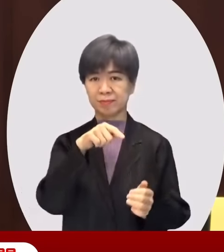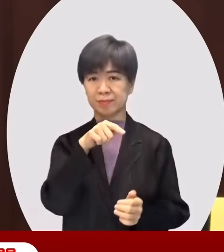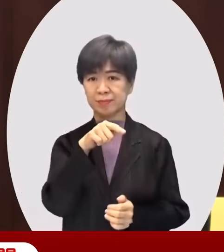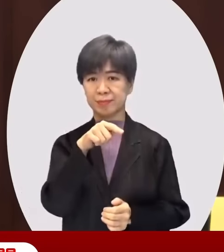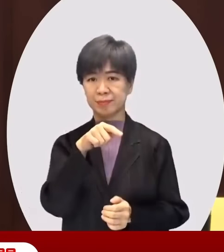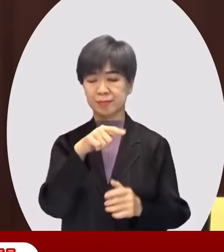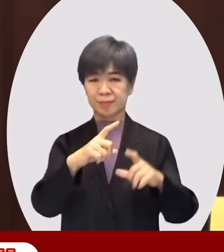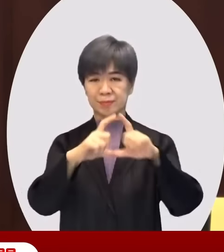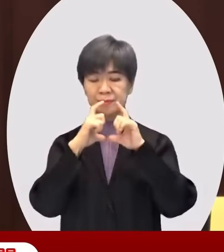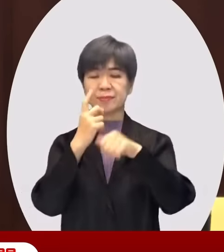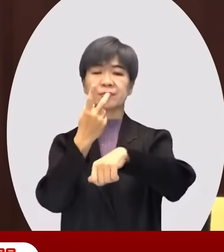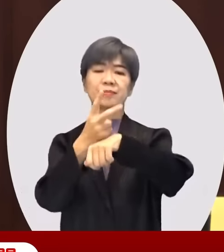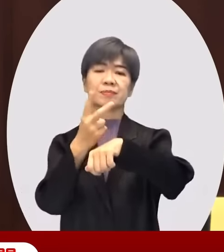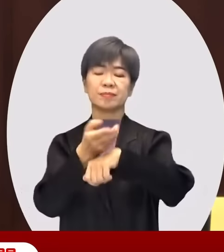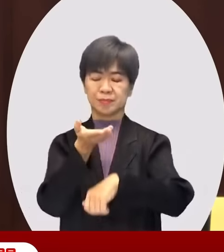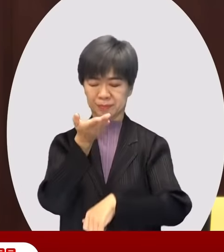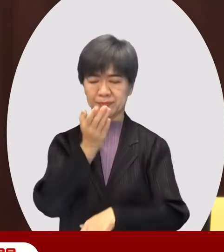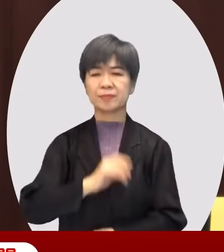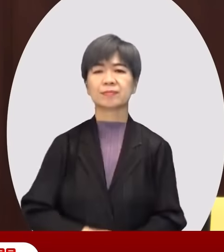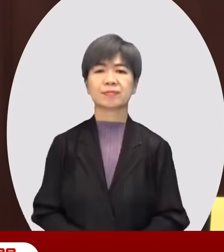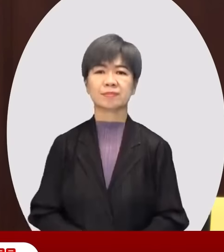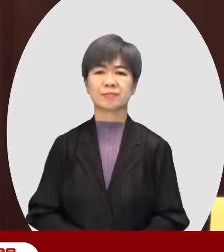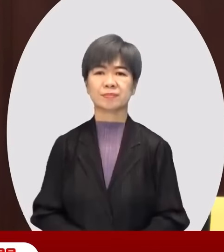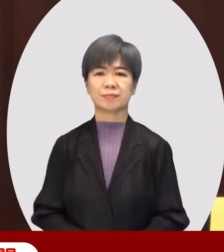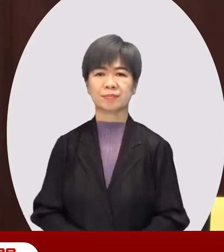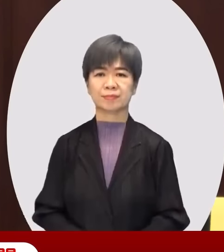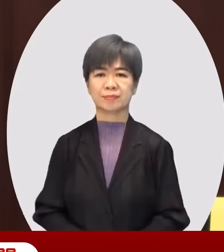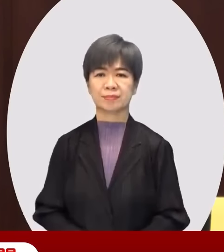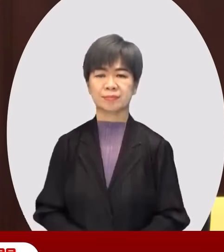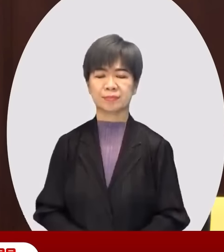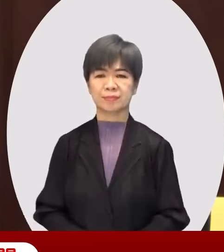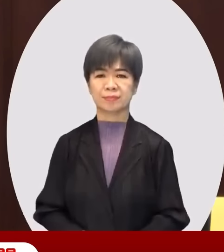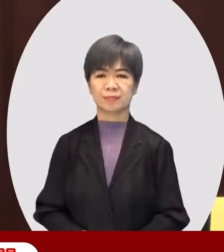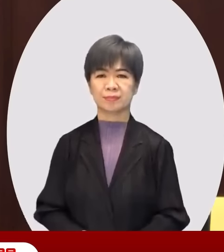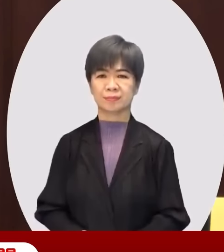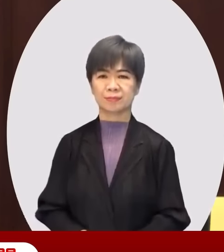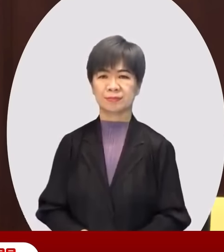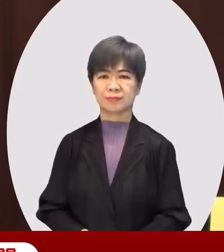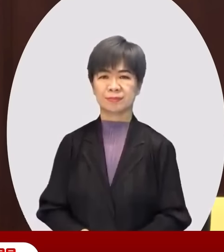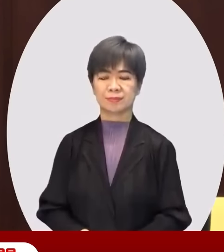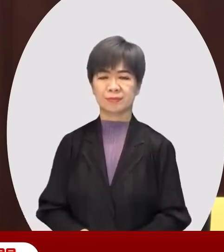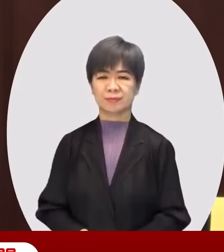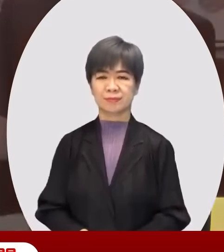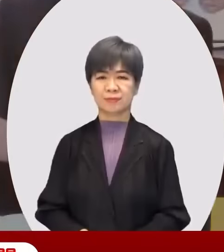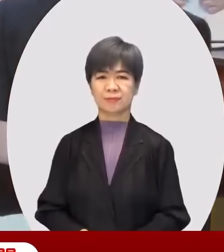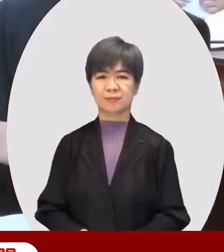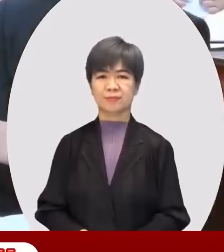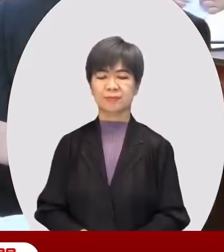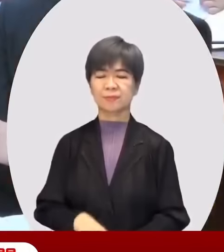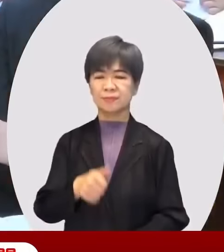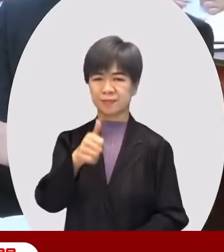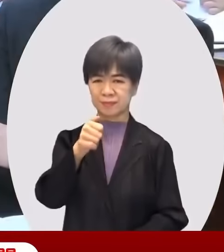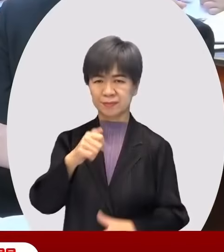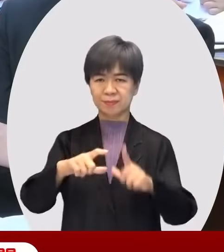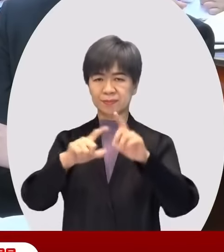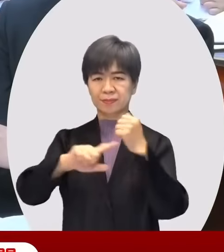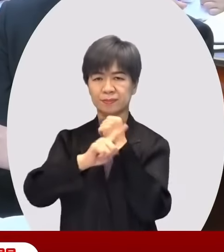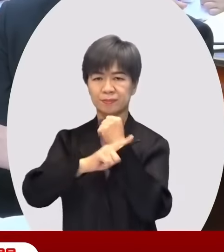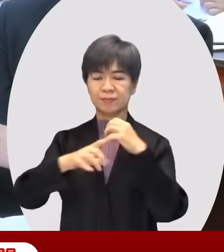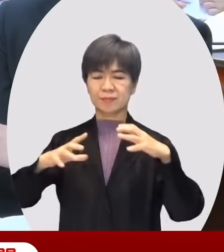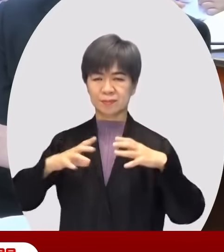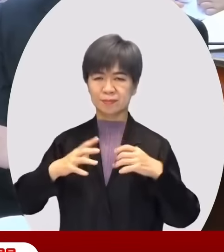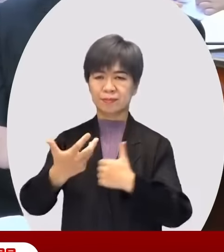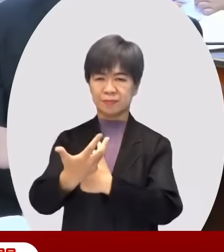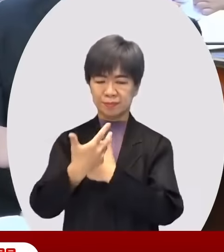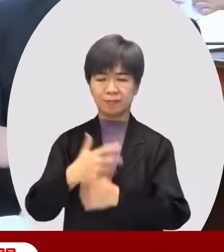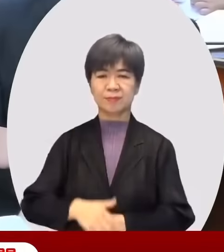个回应两分钟好了？ 是，谢谢大法官的垂